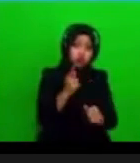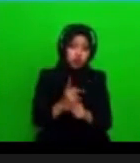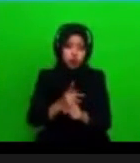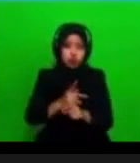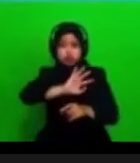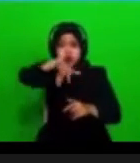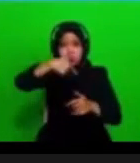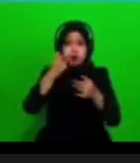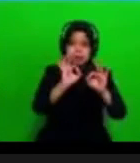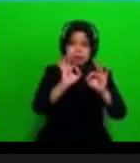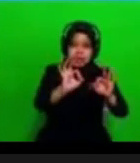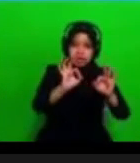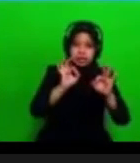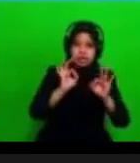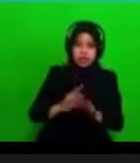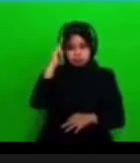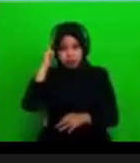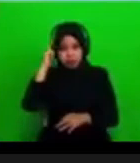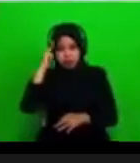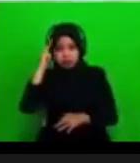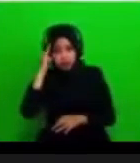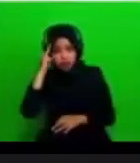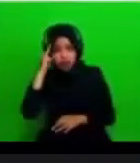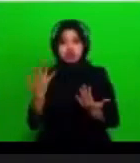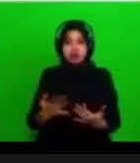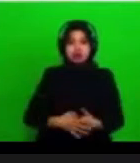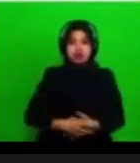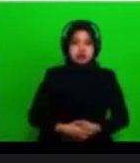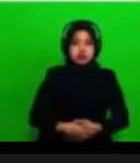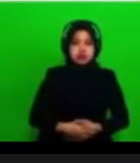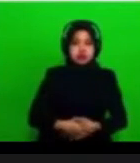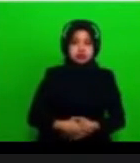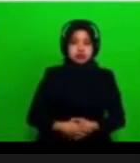guru, instansi pendidikan, pemerintah,